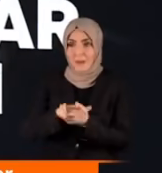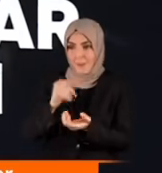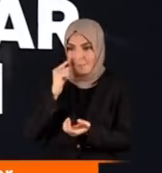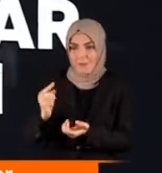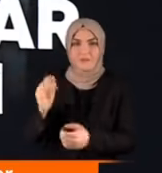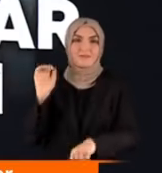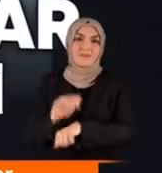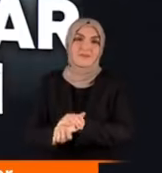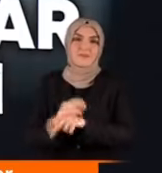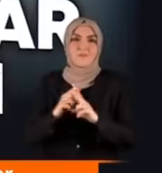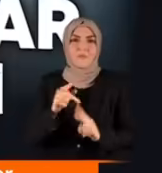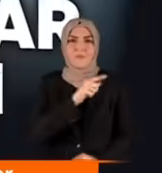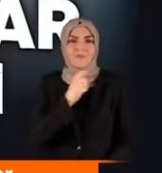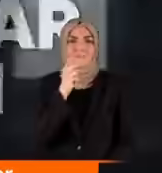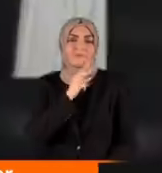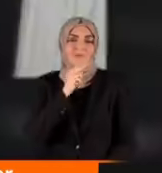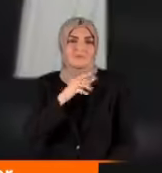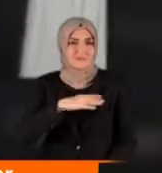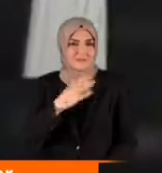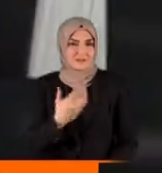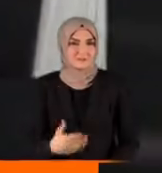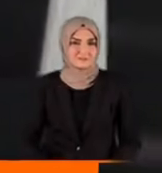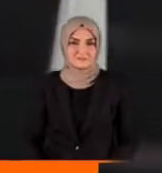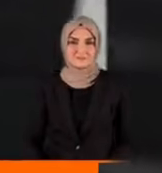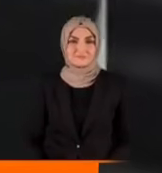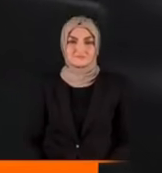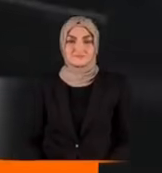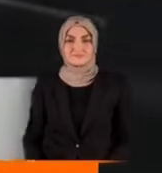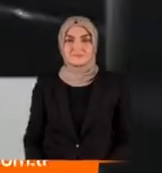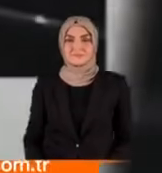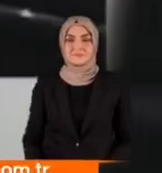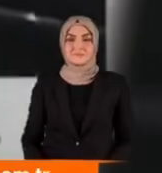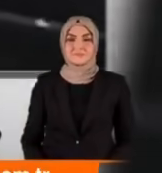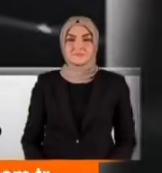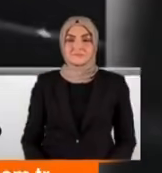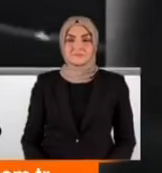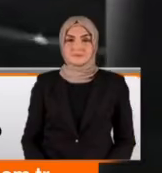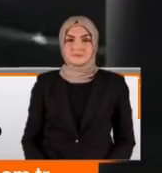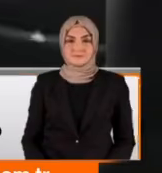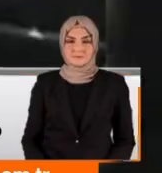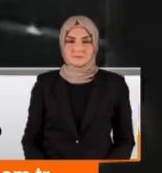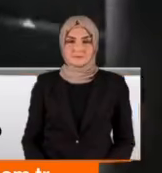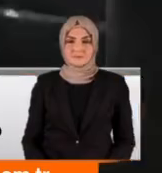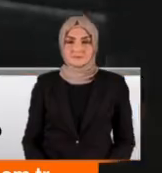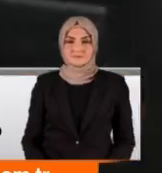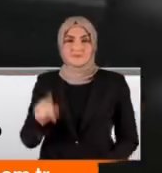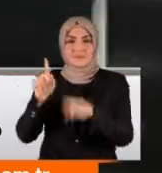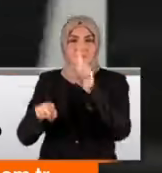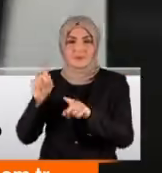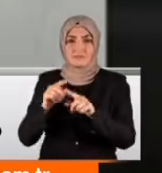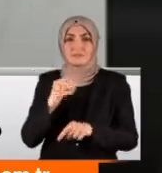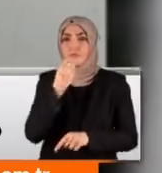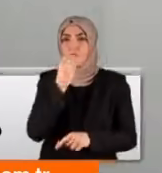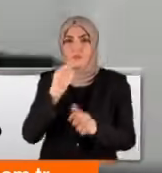güldüren Onlar geliyor Bu bir şahsın mutfak dolabı içerisinde Saklandı göründü kimi mutfak